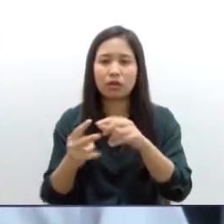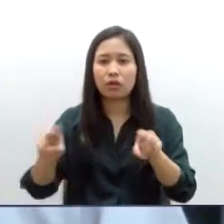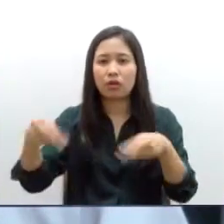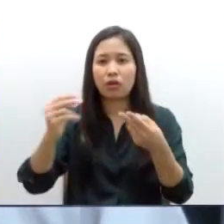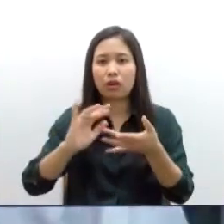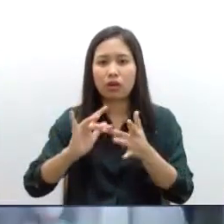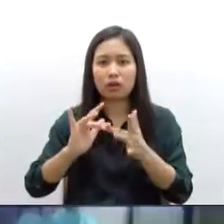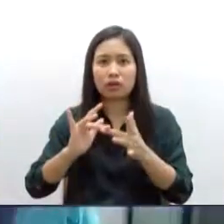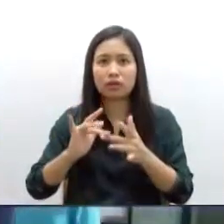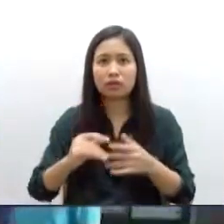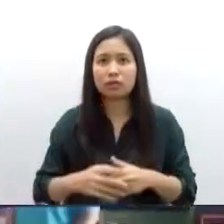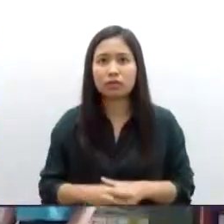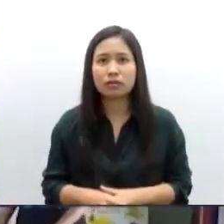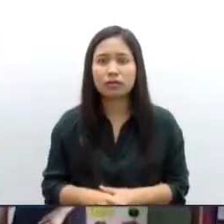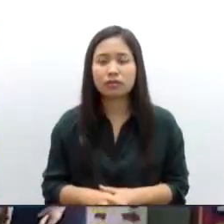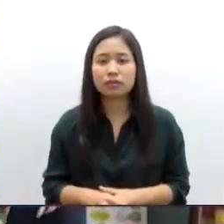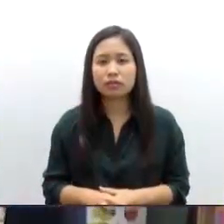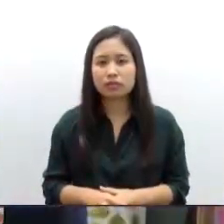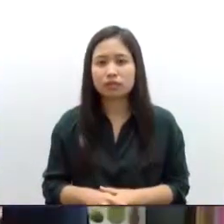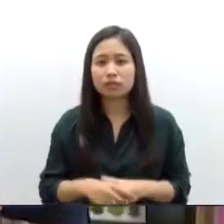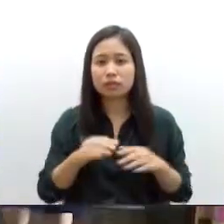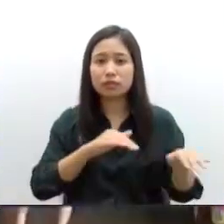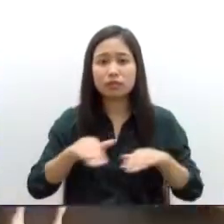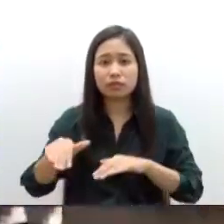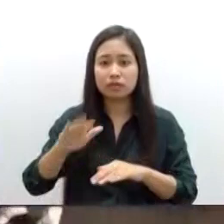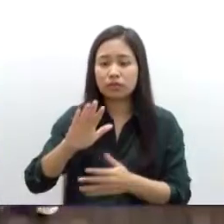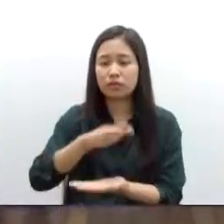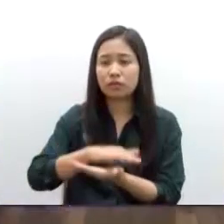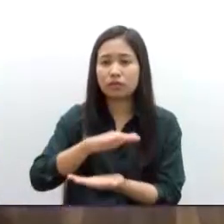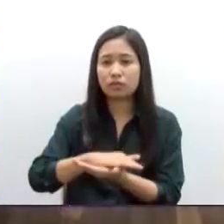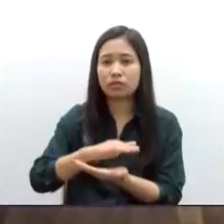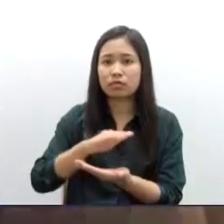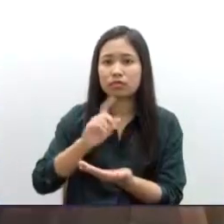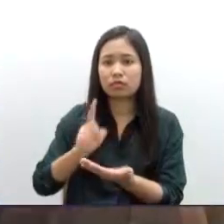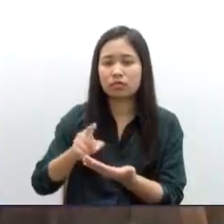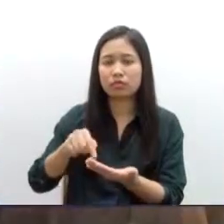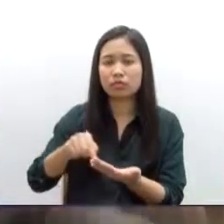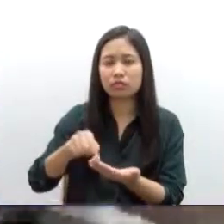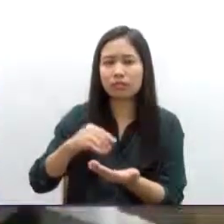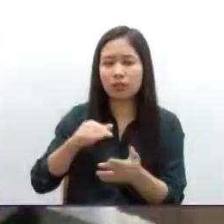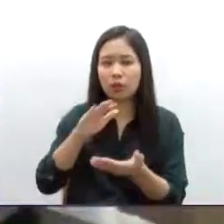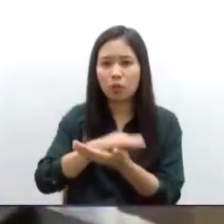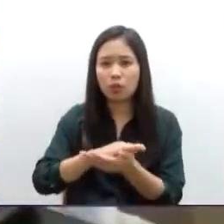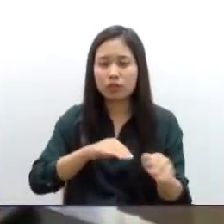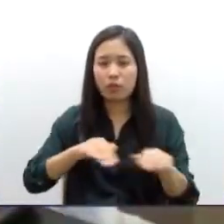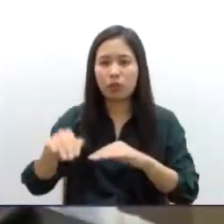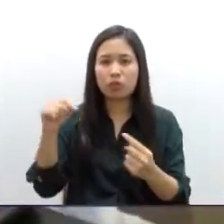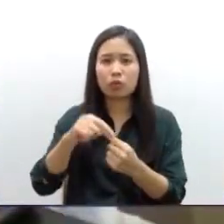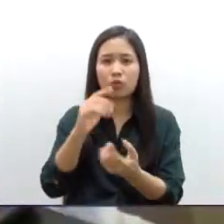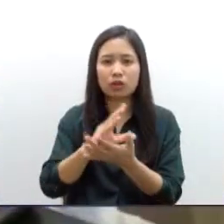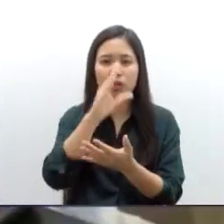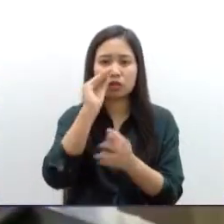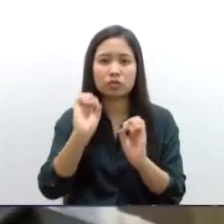ๆความพร้อมในโรงเรียนอื่นๆที่มีความพร้อมในการสอนออนไ